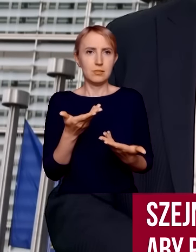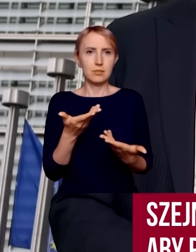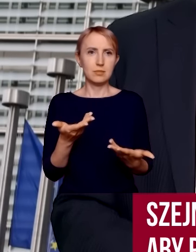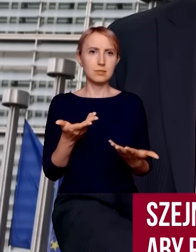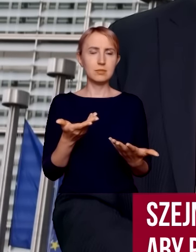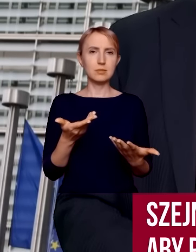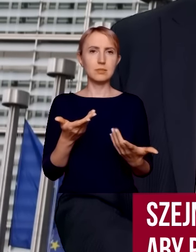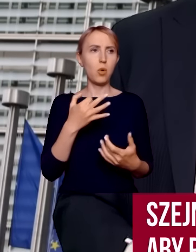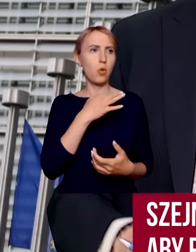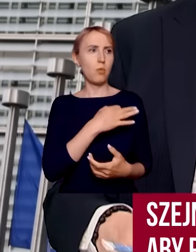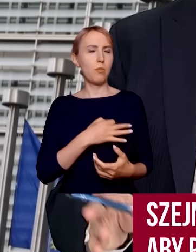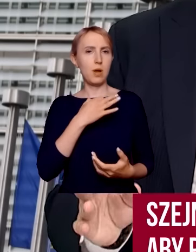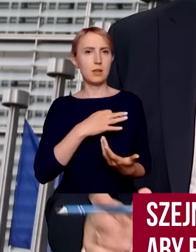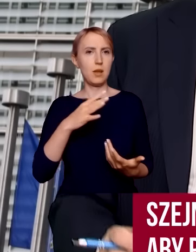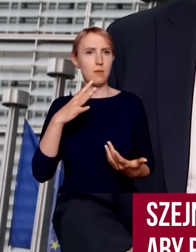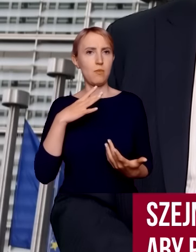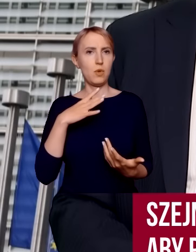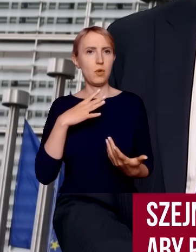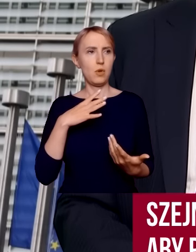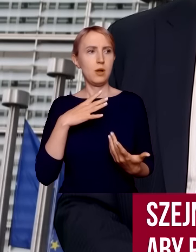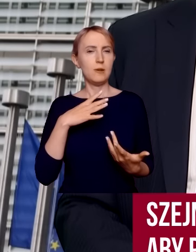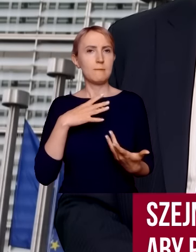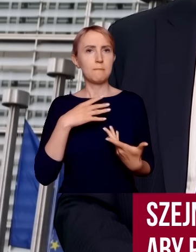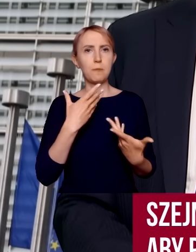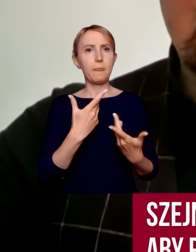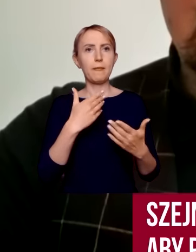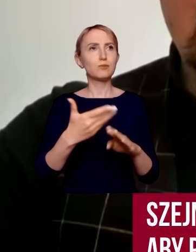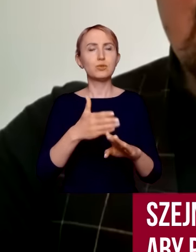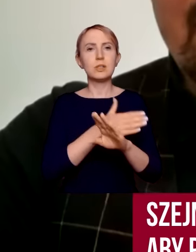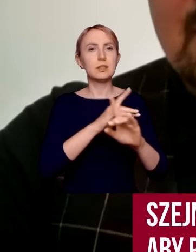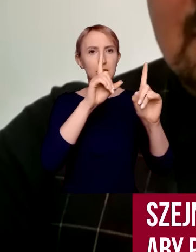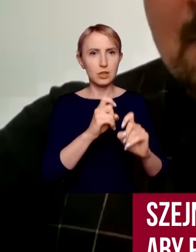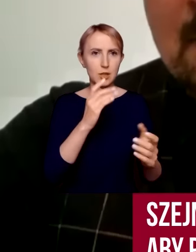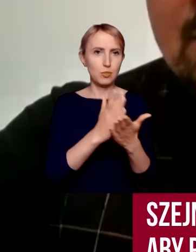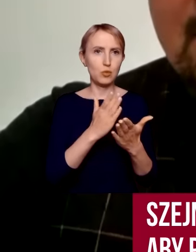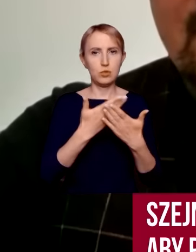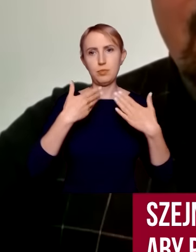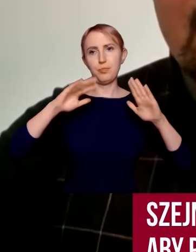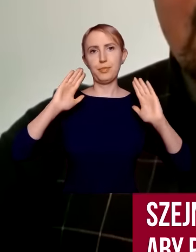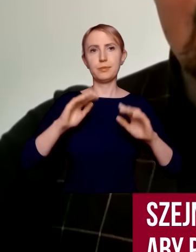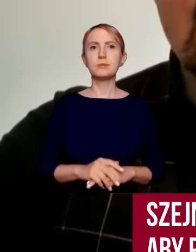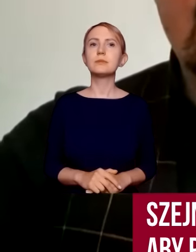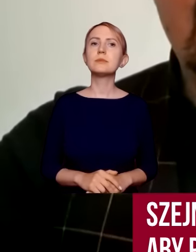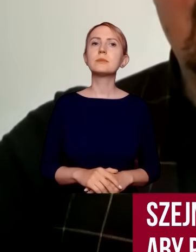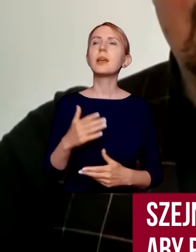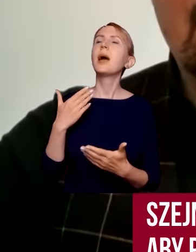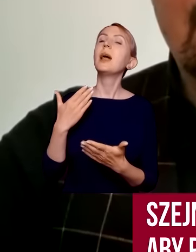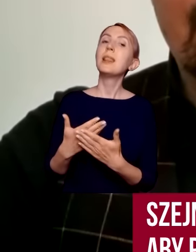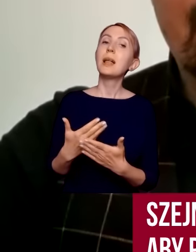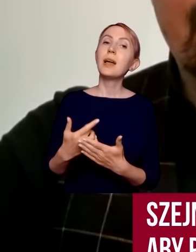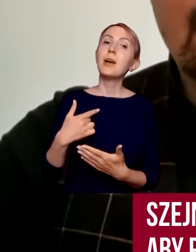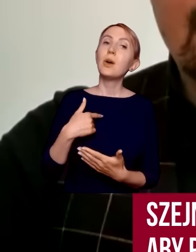partia została poddana jeszcze zanim się rozpoczęła. No na pewno, dlatego ja też jestem zwolennikiem,